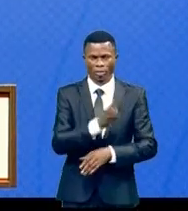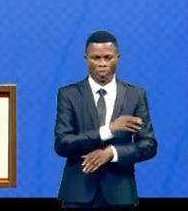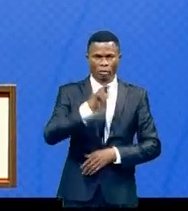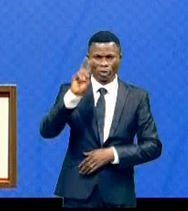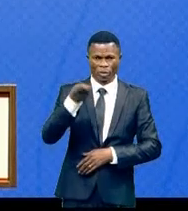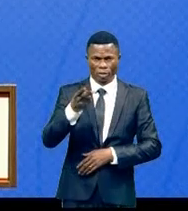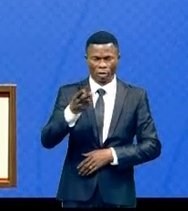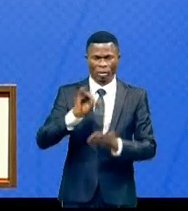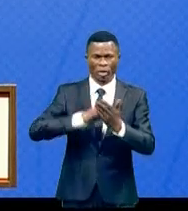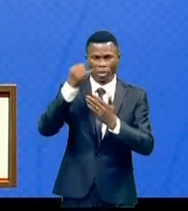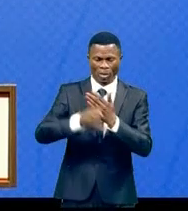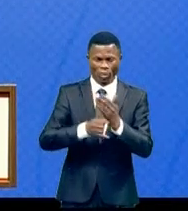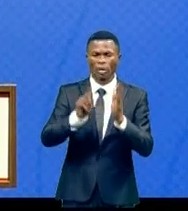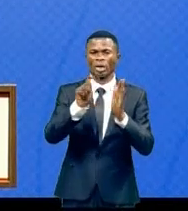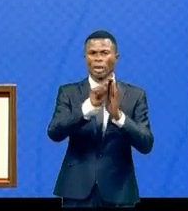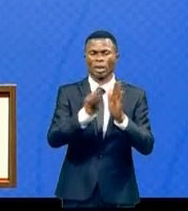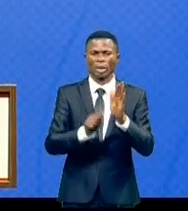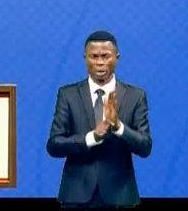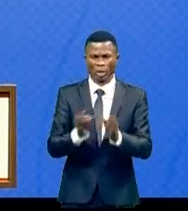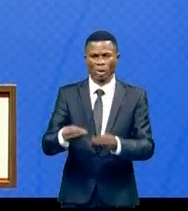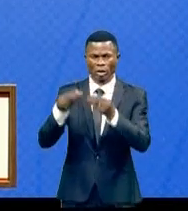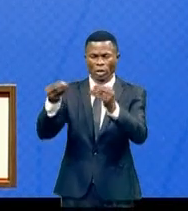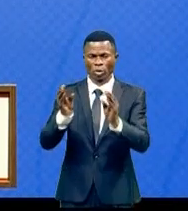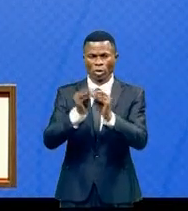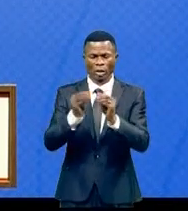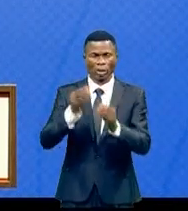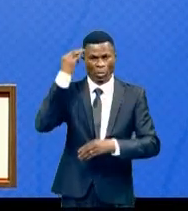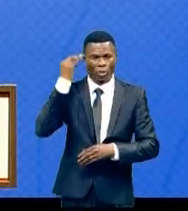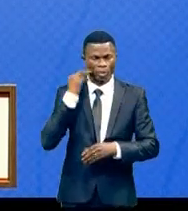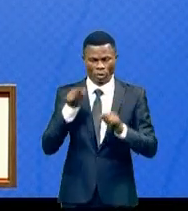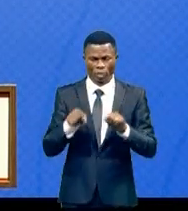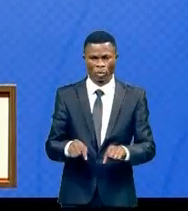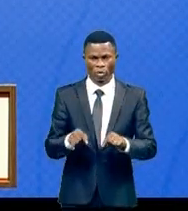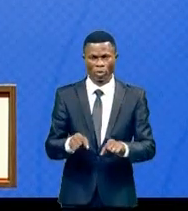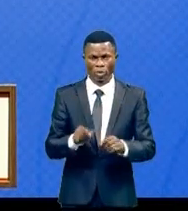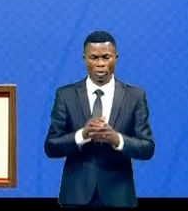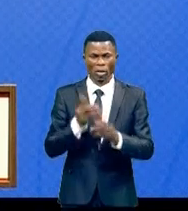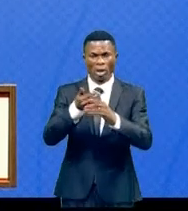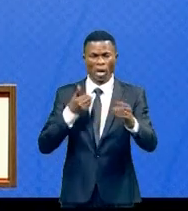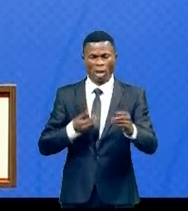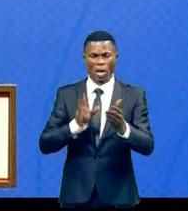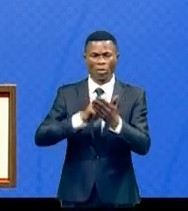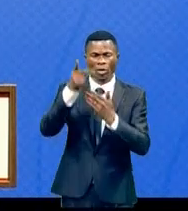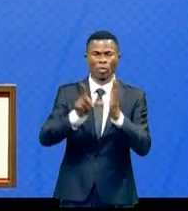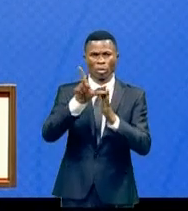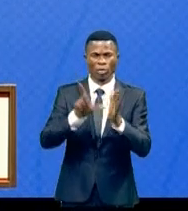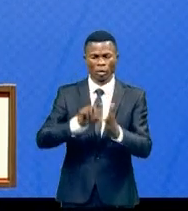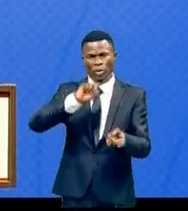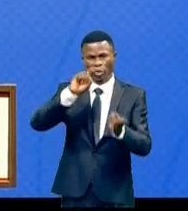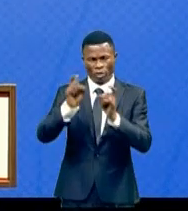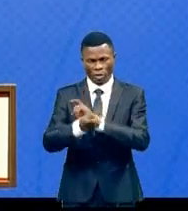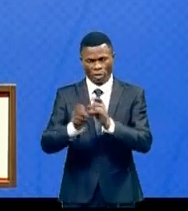Deuxième projet de texte soumis au Conseil des ministres de ce jour. L'avant-projet de loi des finances